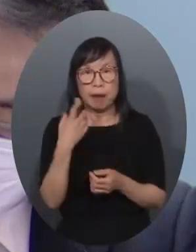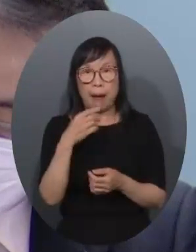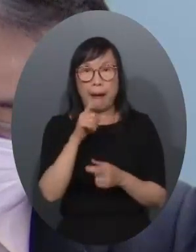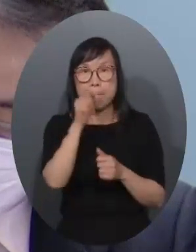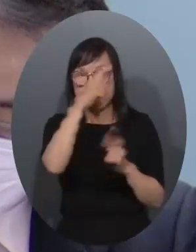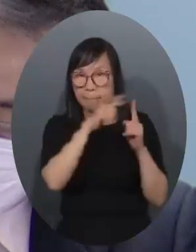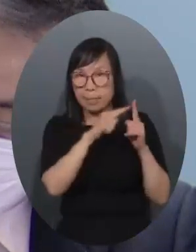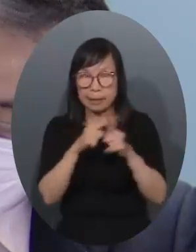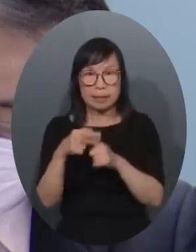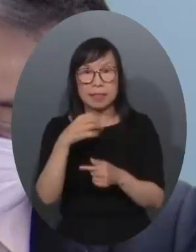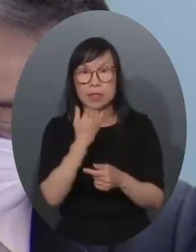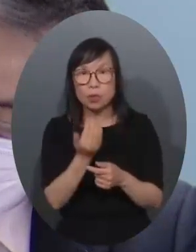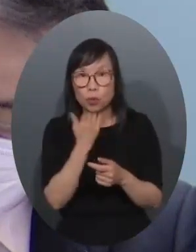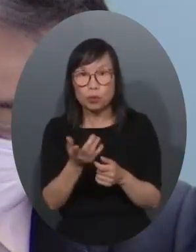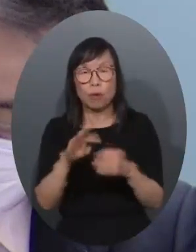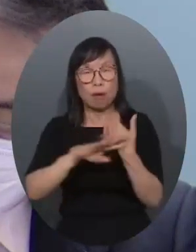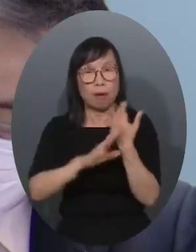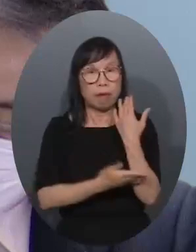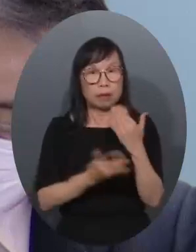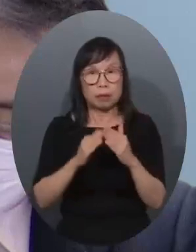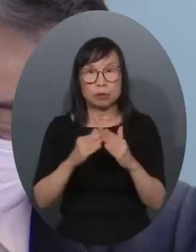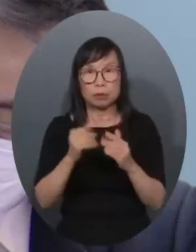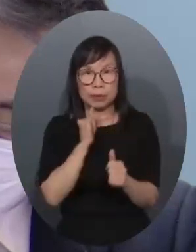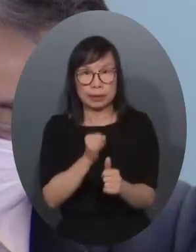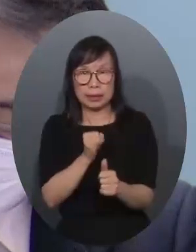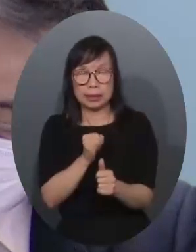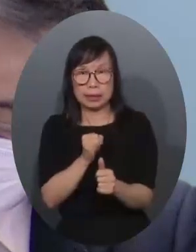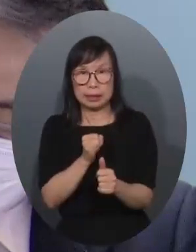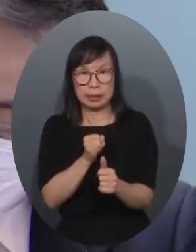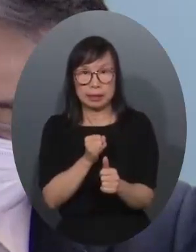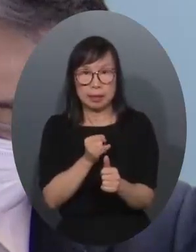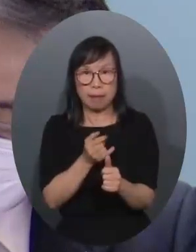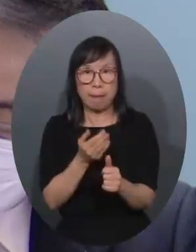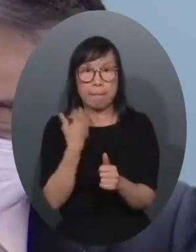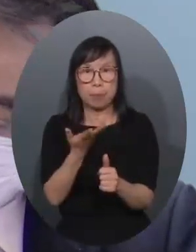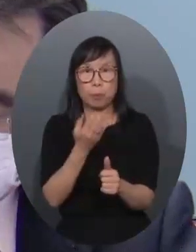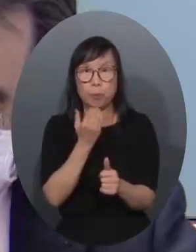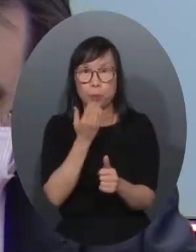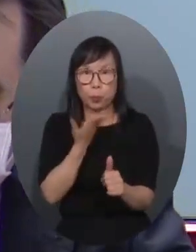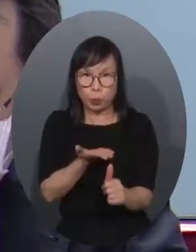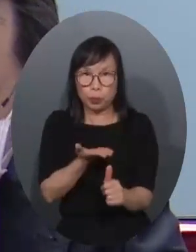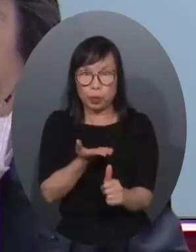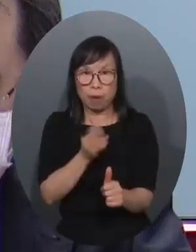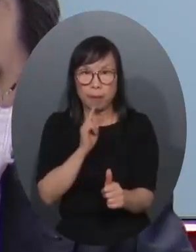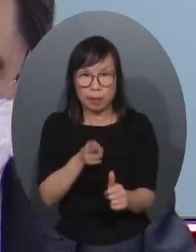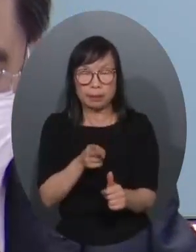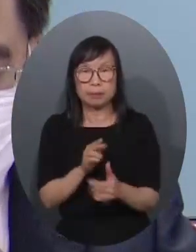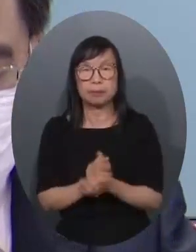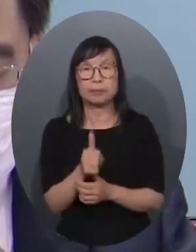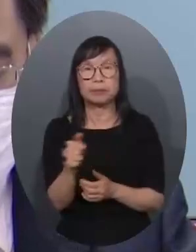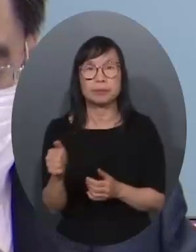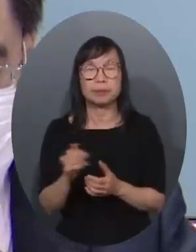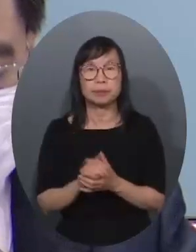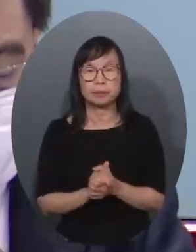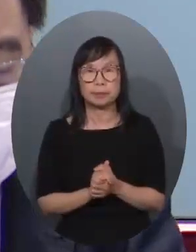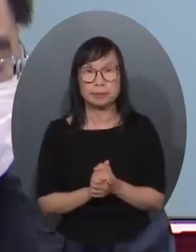訟或者法庭就相關刑事案件所頒下嘅賠償命令。多謝各位。